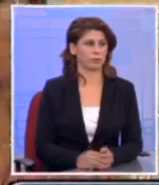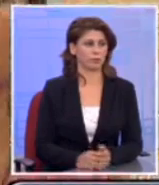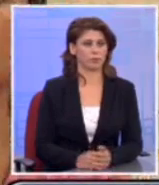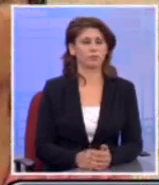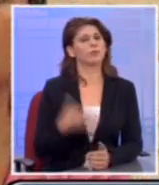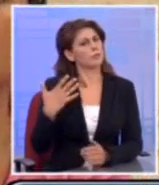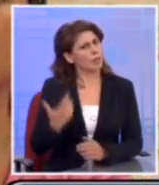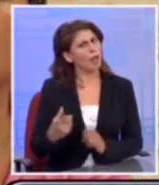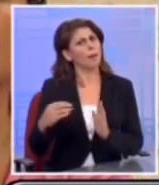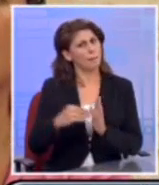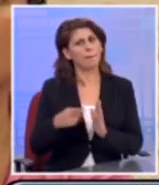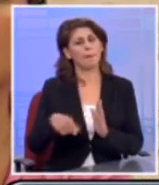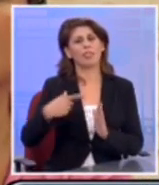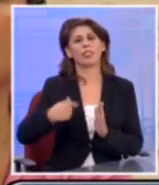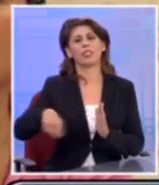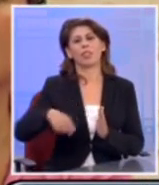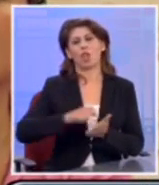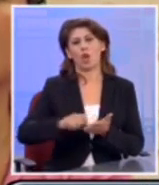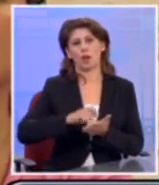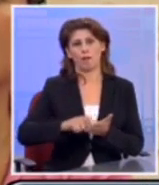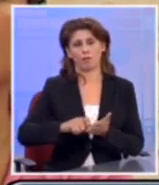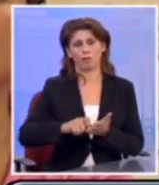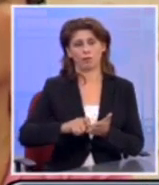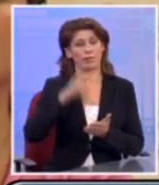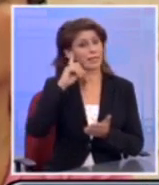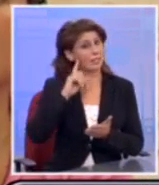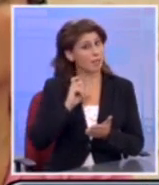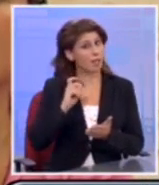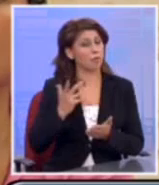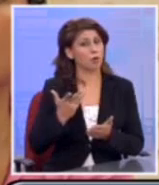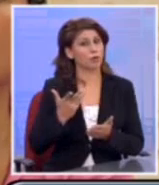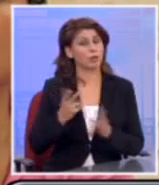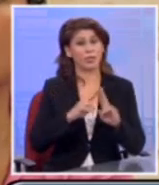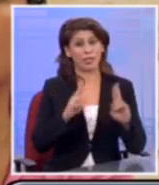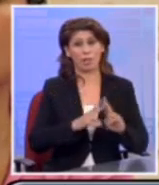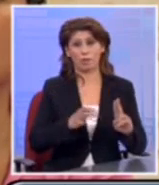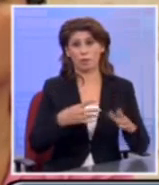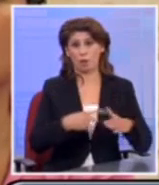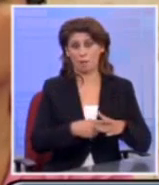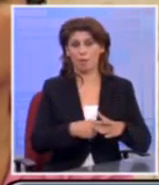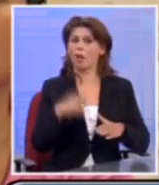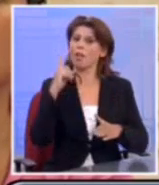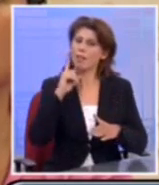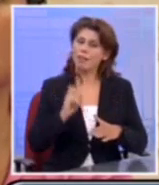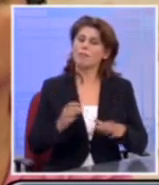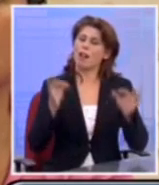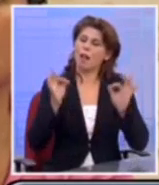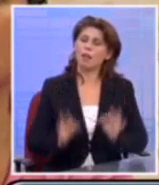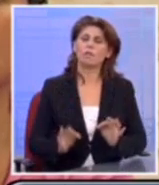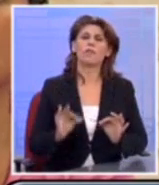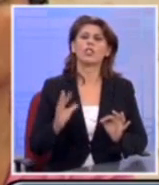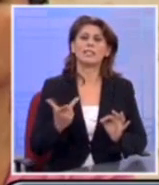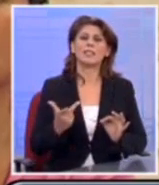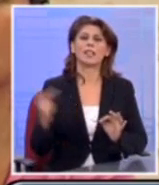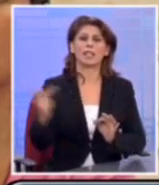αποτελούν μέρος ενός δικογράφου. Ξέρουμε ότι το Δούνουτου ήξερε απολύτως ποιες θα ήταν